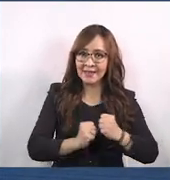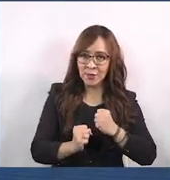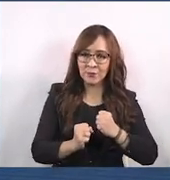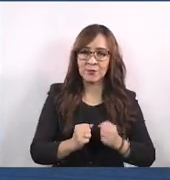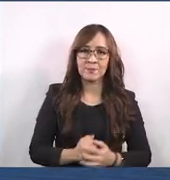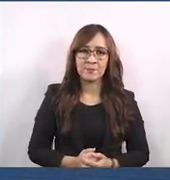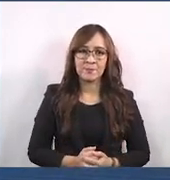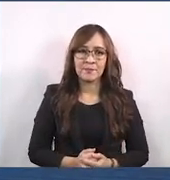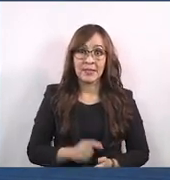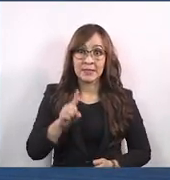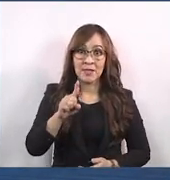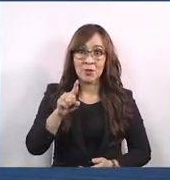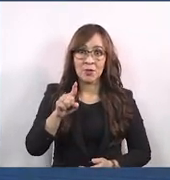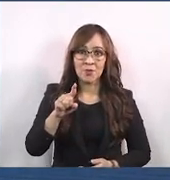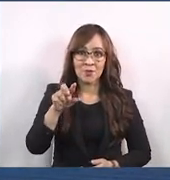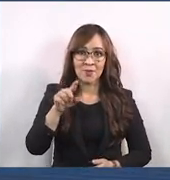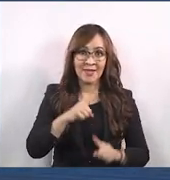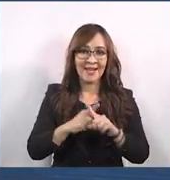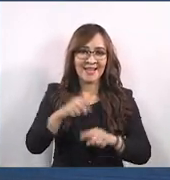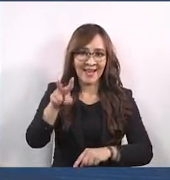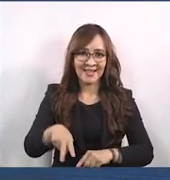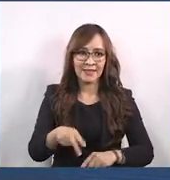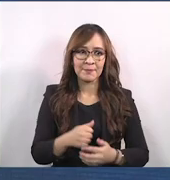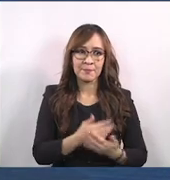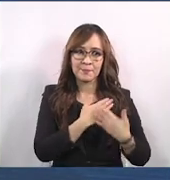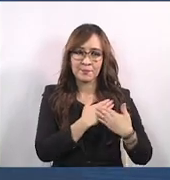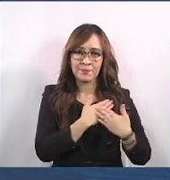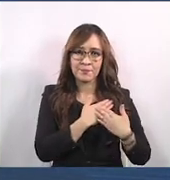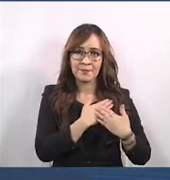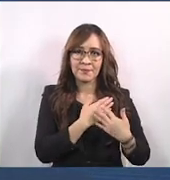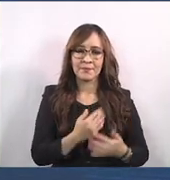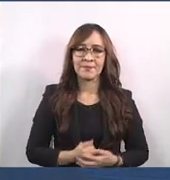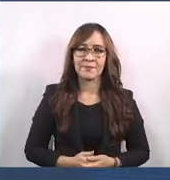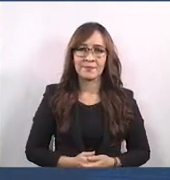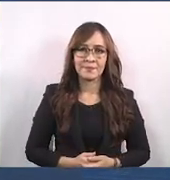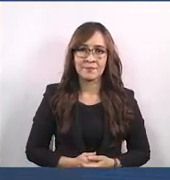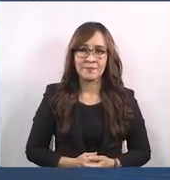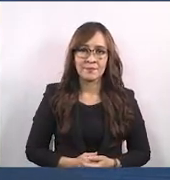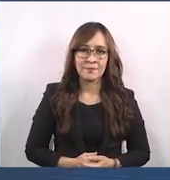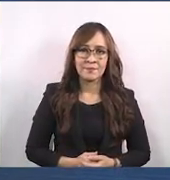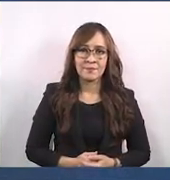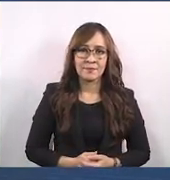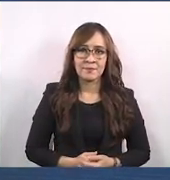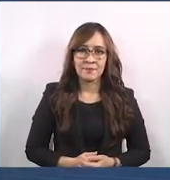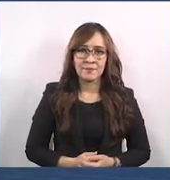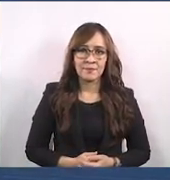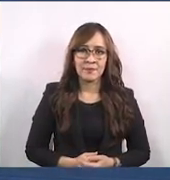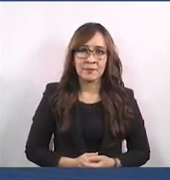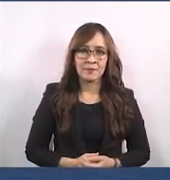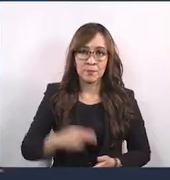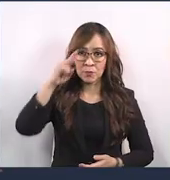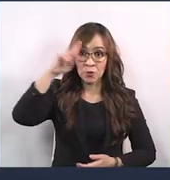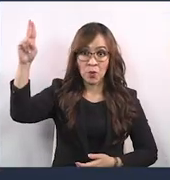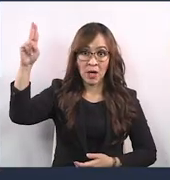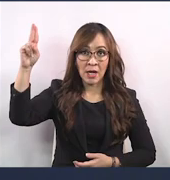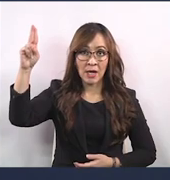kangen sekali lagi sekali lagi sekaligus amanah lebih saya Berarti ada pihak tuh anarkhis dan without dari pihak tuhan-tuhan